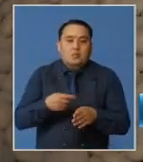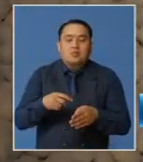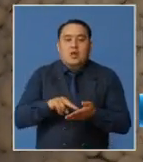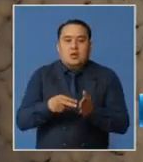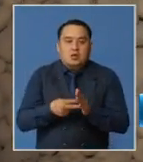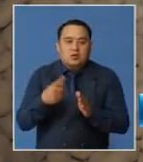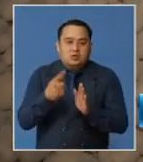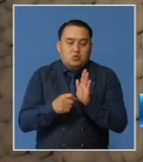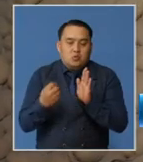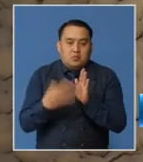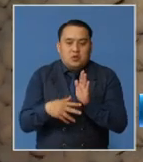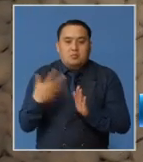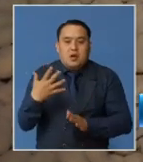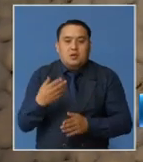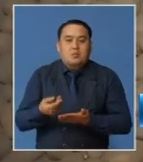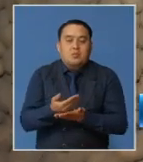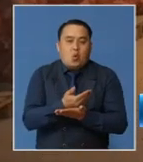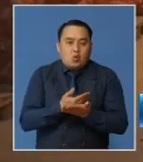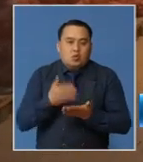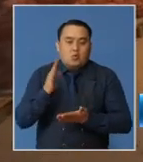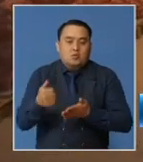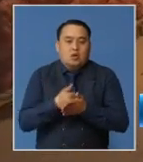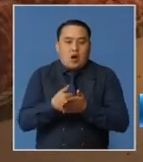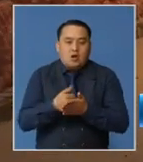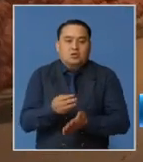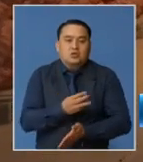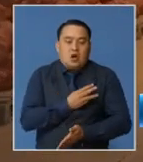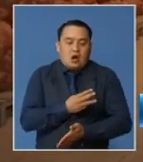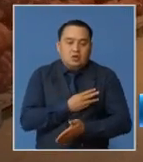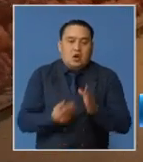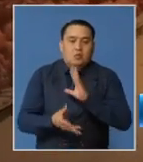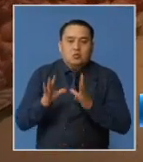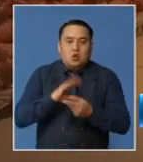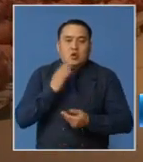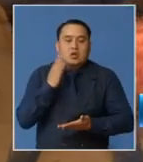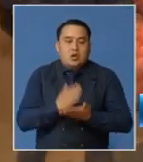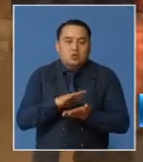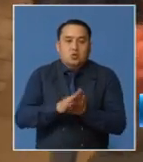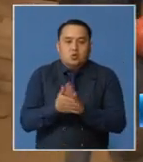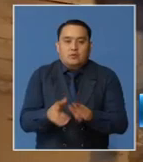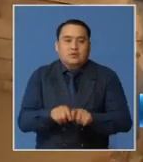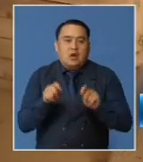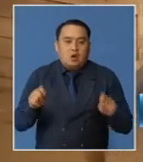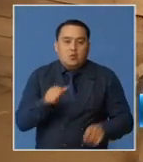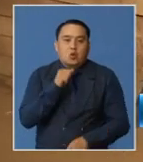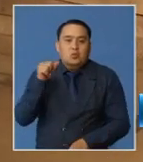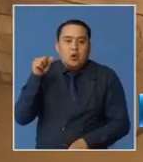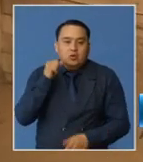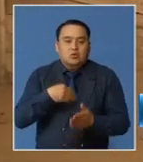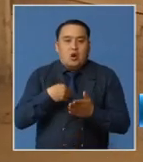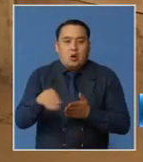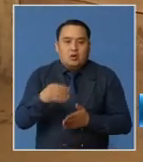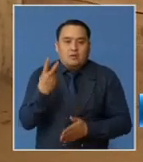получить 755 тысяч тонн продукции. Для достижения желаемого результата уже есть все условия. В прошлом году